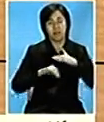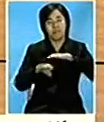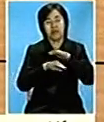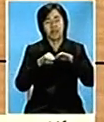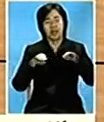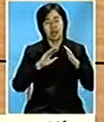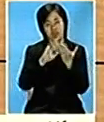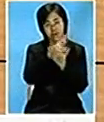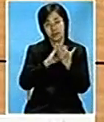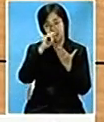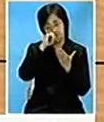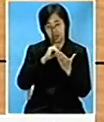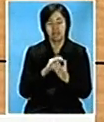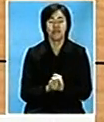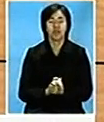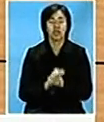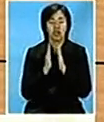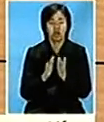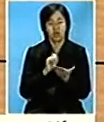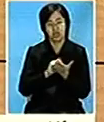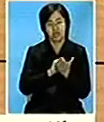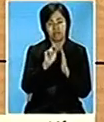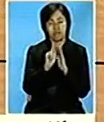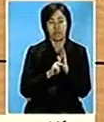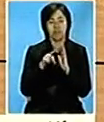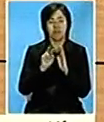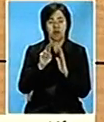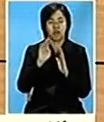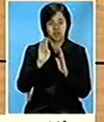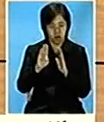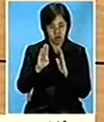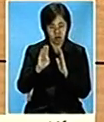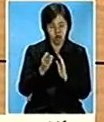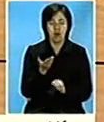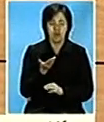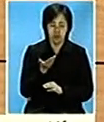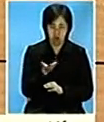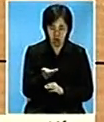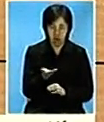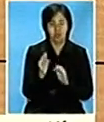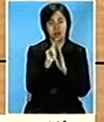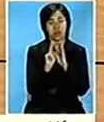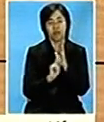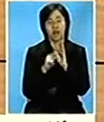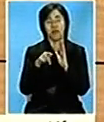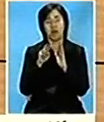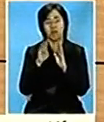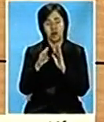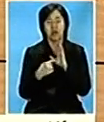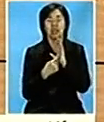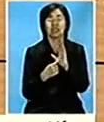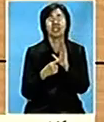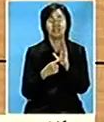ไว้แล้วคนยกร่างพรบที่จะมาเข้ามาขอเป็นพรบผ่านสภา